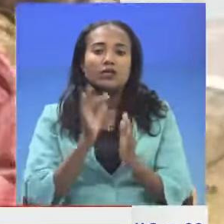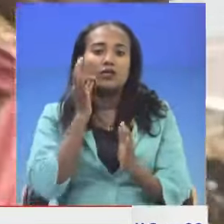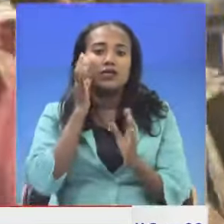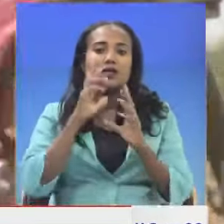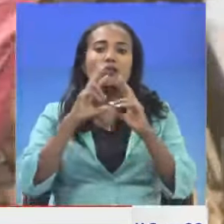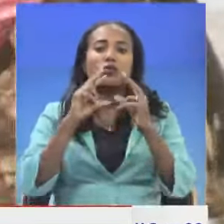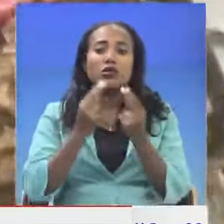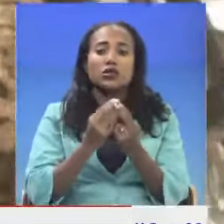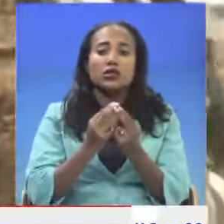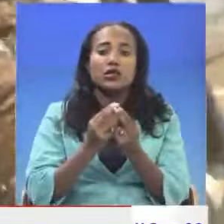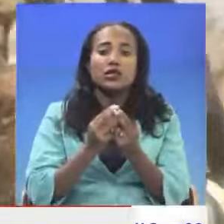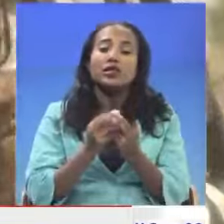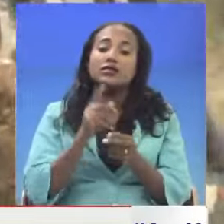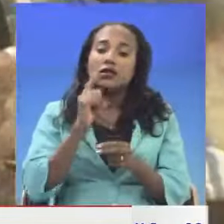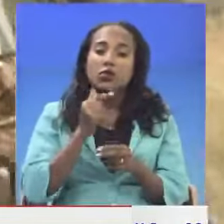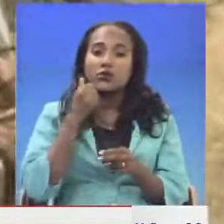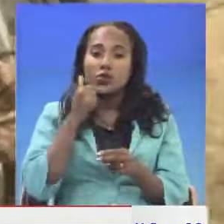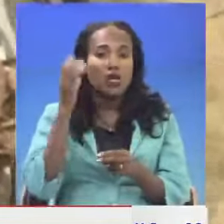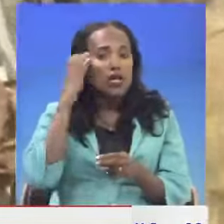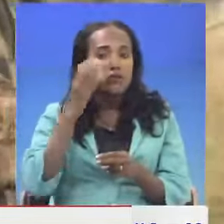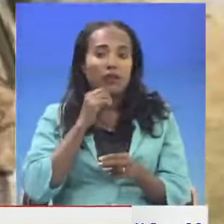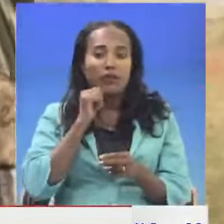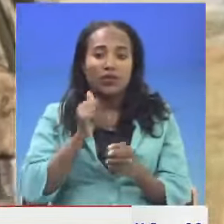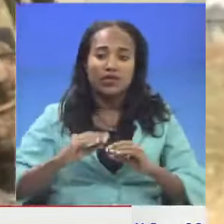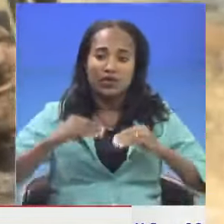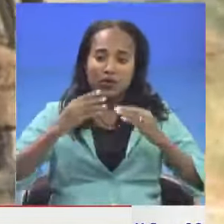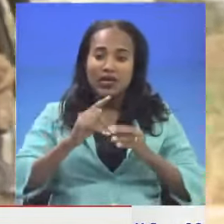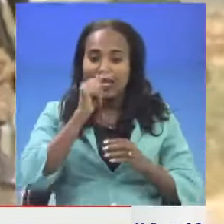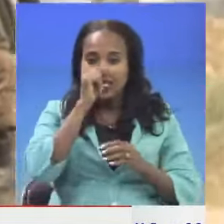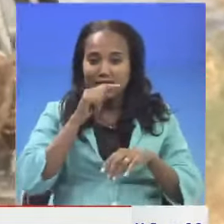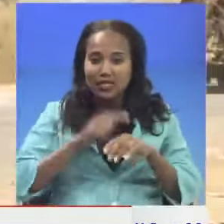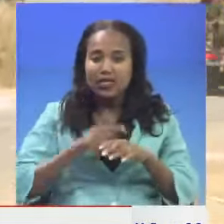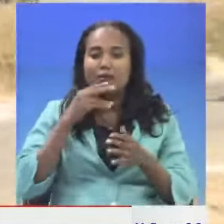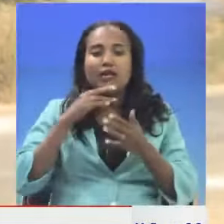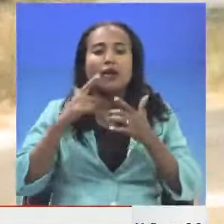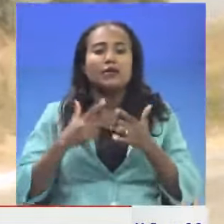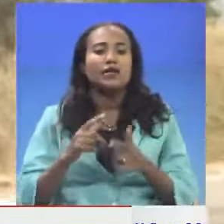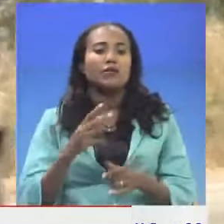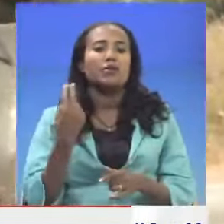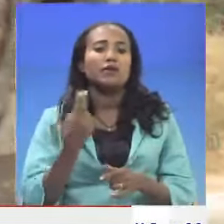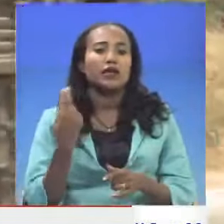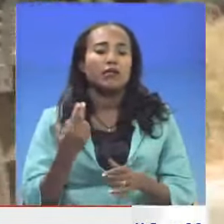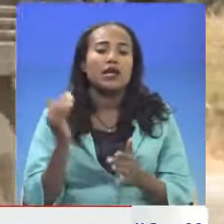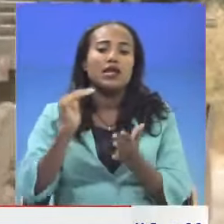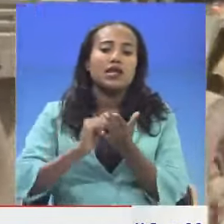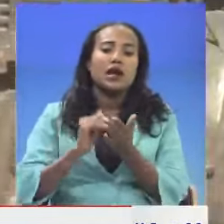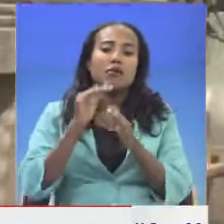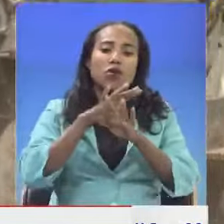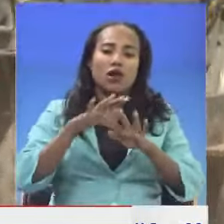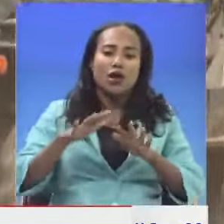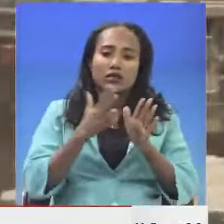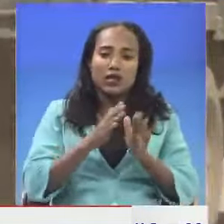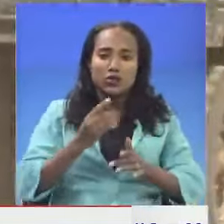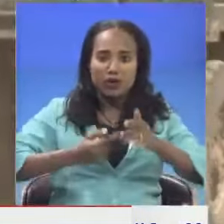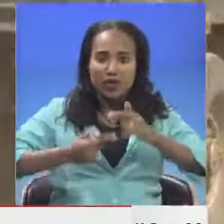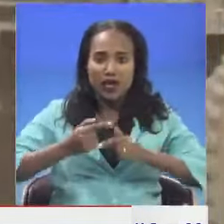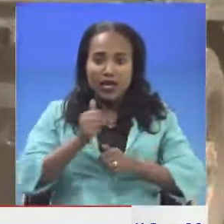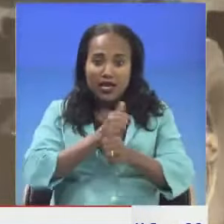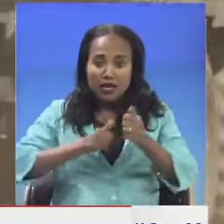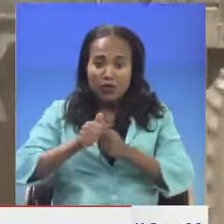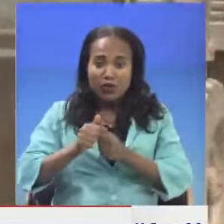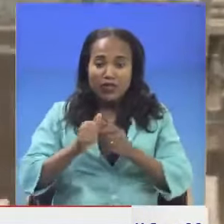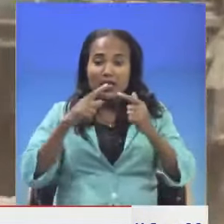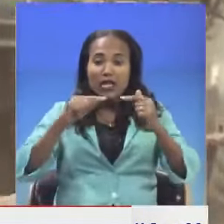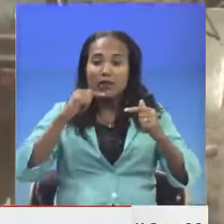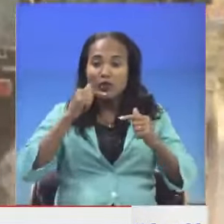አሸባሪው የትህነግ ቡድን ተውተመከረ ሲሉ ታልሰማም ብሎ የተሰጠውን የጥሞና ጊዜ እንደ መልካም እድል በመጠቀም ለዳግም ወረራ ተዘጋጅቶ መጣ።